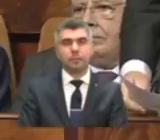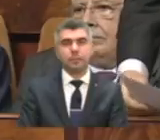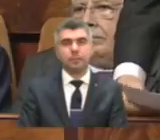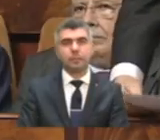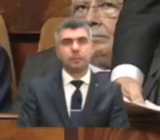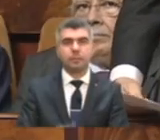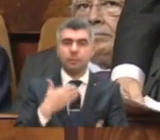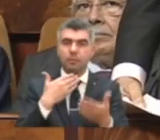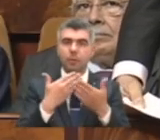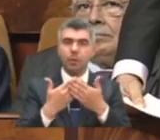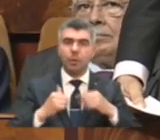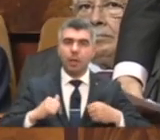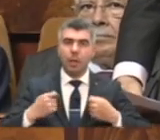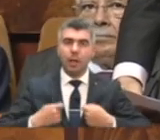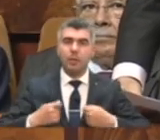شكرا سيد الرئيس. سيد الوزيرة